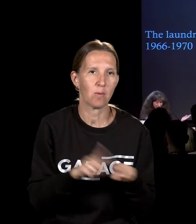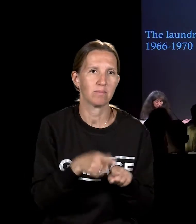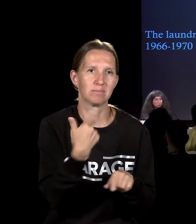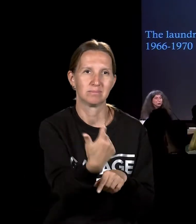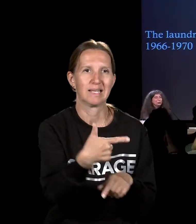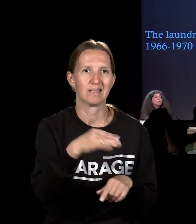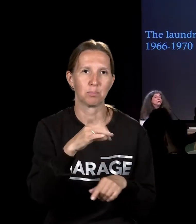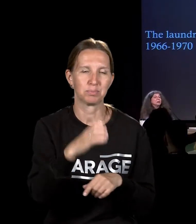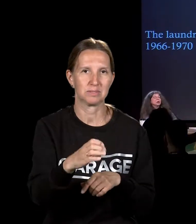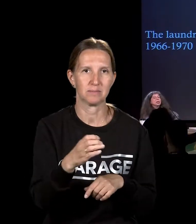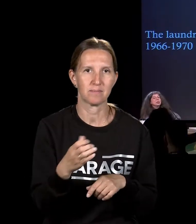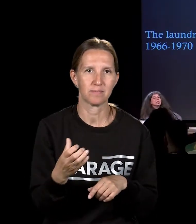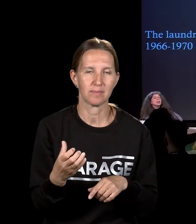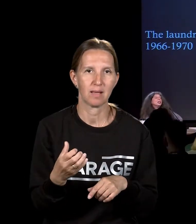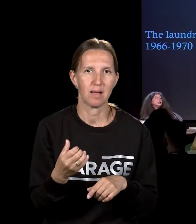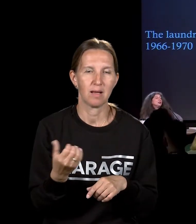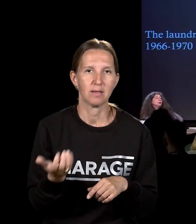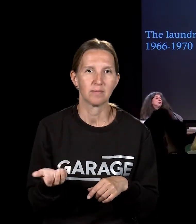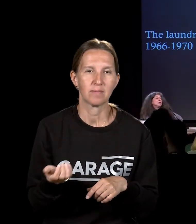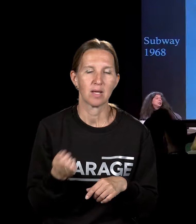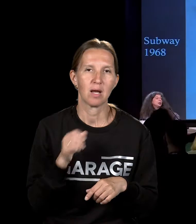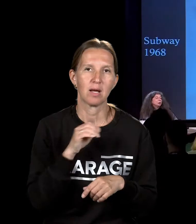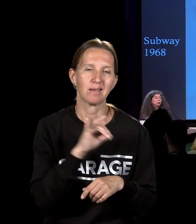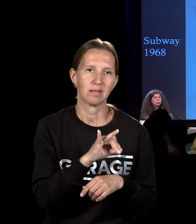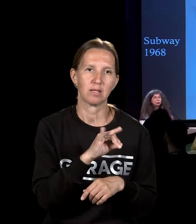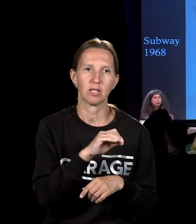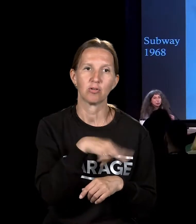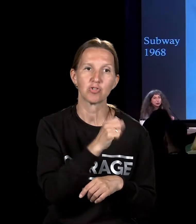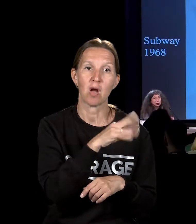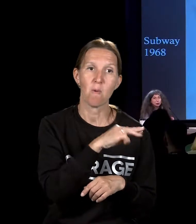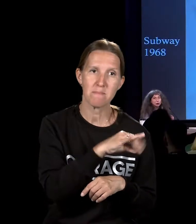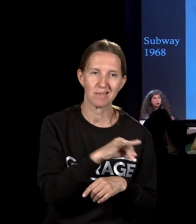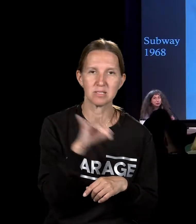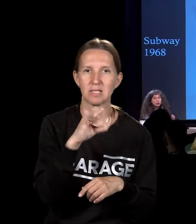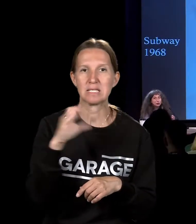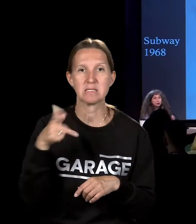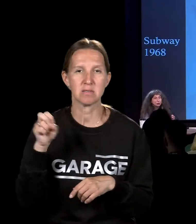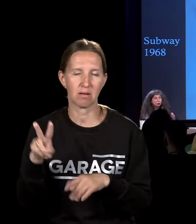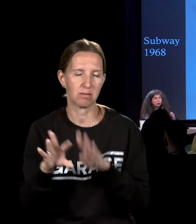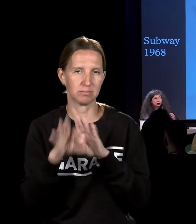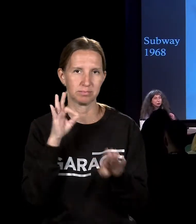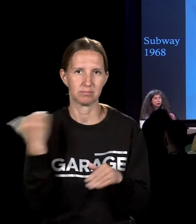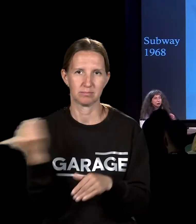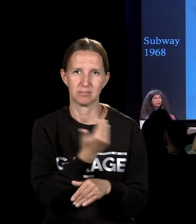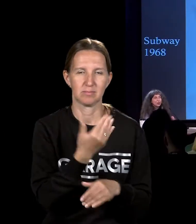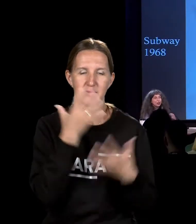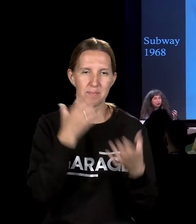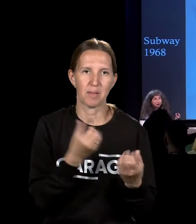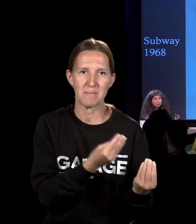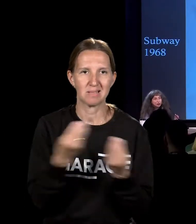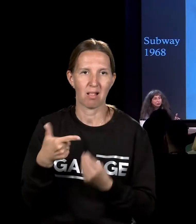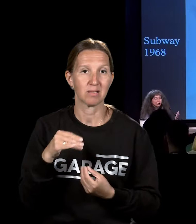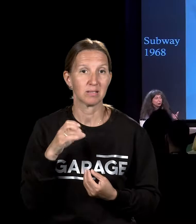усикал и у Джекамити любимые материалы, что это скульптуры, в которых есть ощущение эфемерности, которых есть ощущение